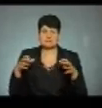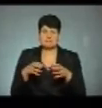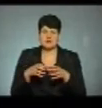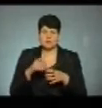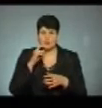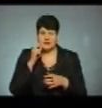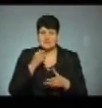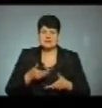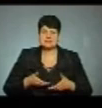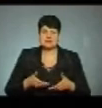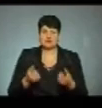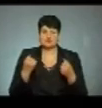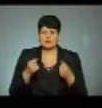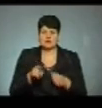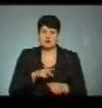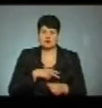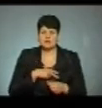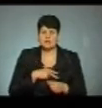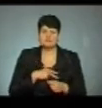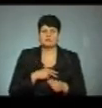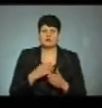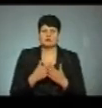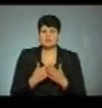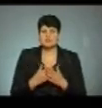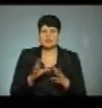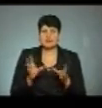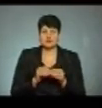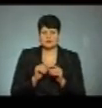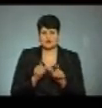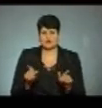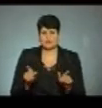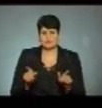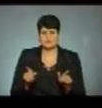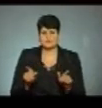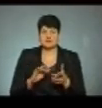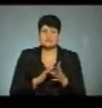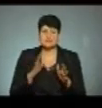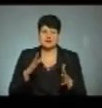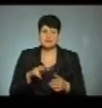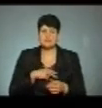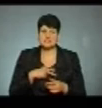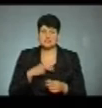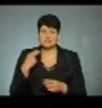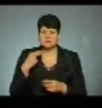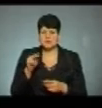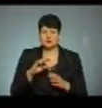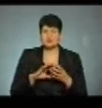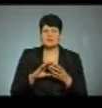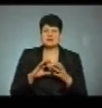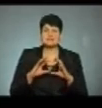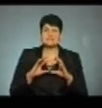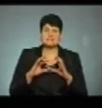санного спорту. Її нагородили у номінації разом зі школою. Срібна призерка чемпіонату світу у Лозанні серед